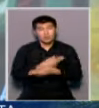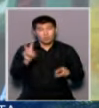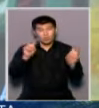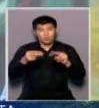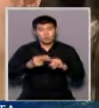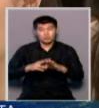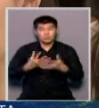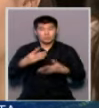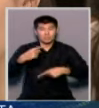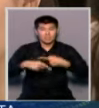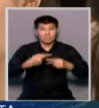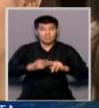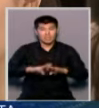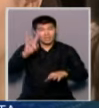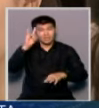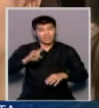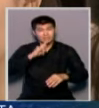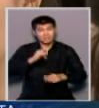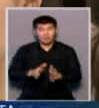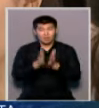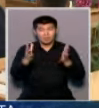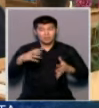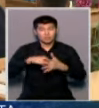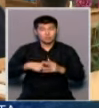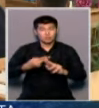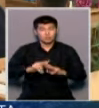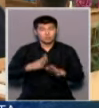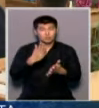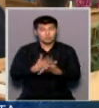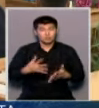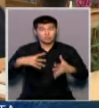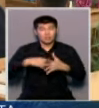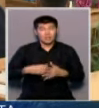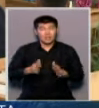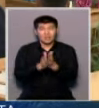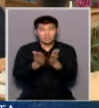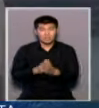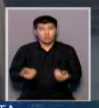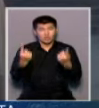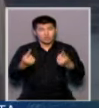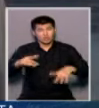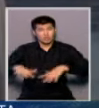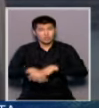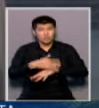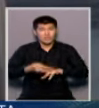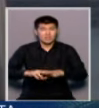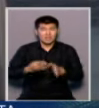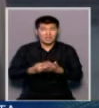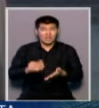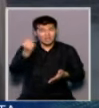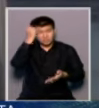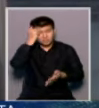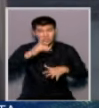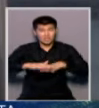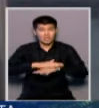изучены и обобщены традиции и обычаи казахов, имеет большое познавательное значение. Его книги «Улы-дала улағаты», «Жадымдағылар»